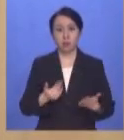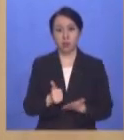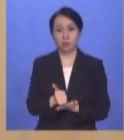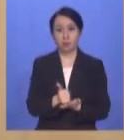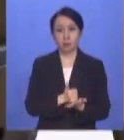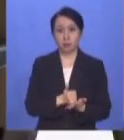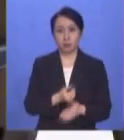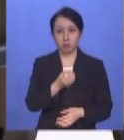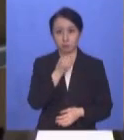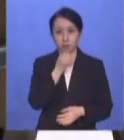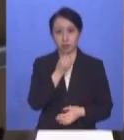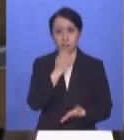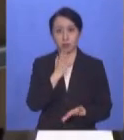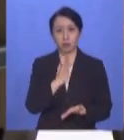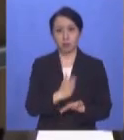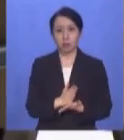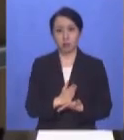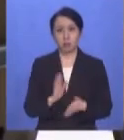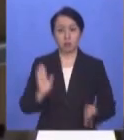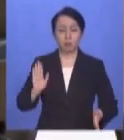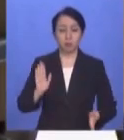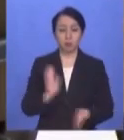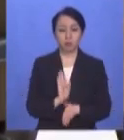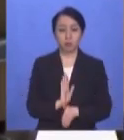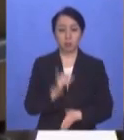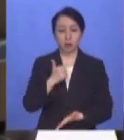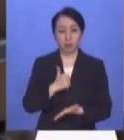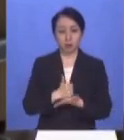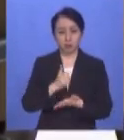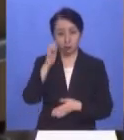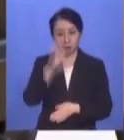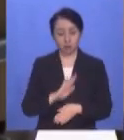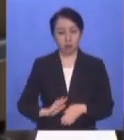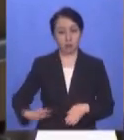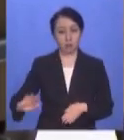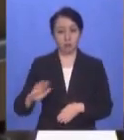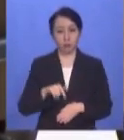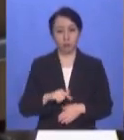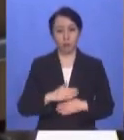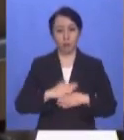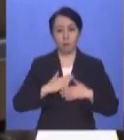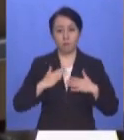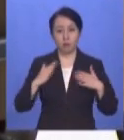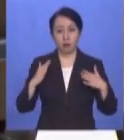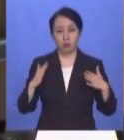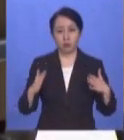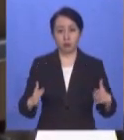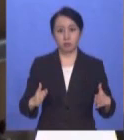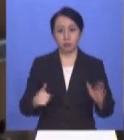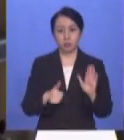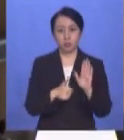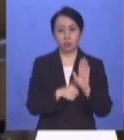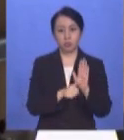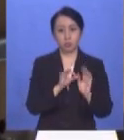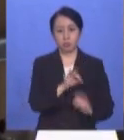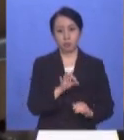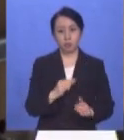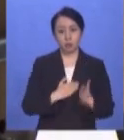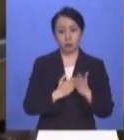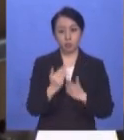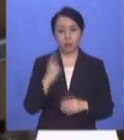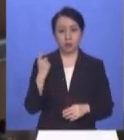запасам питания. Есть поручение главы государства по увеличению 6% роста